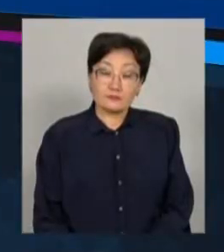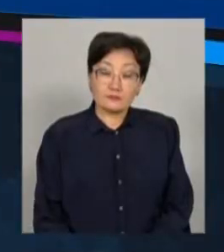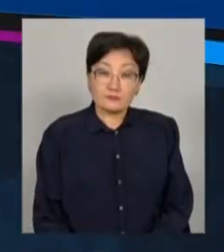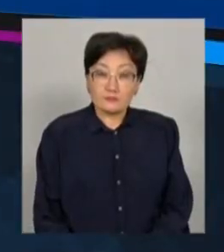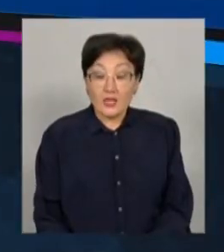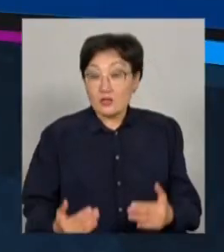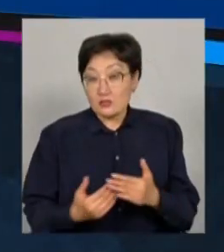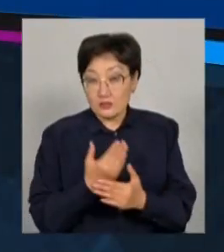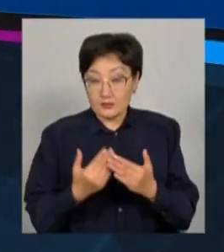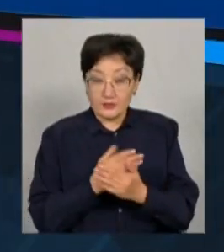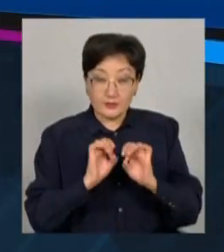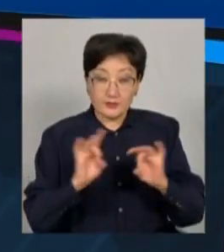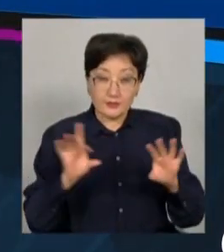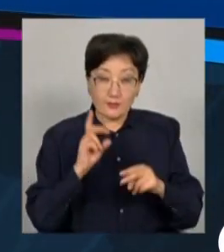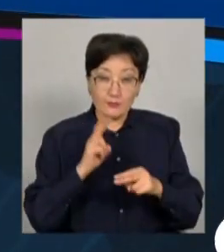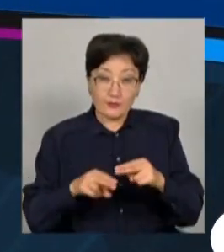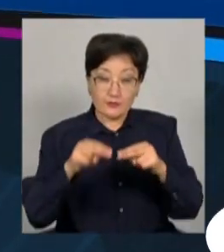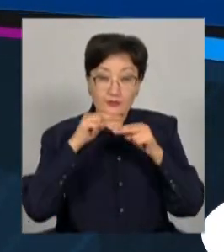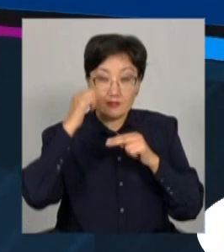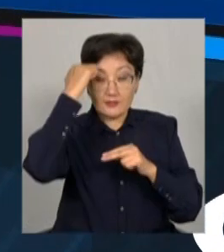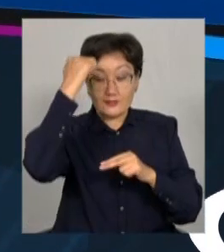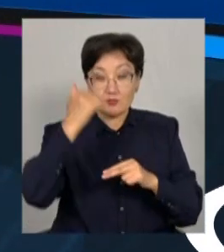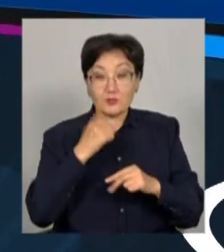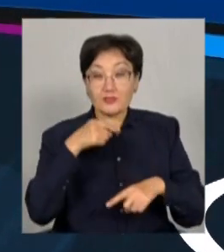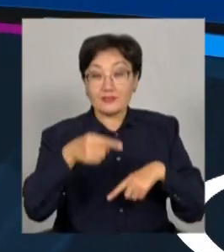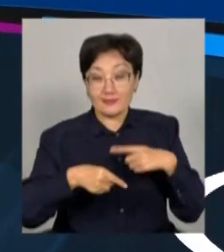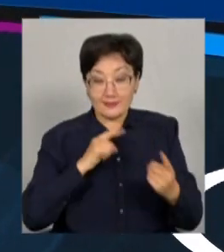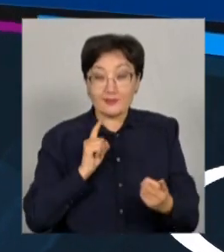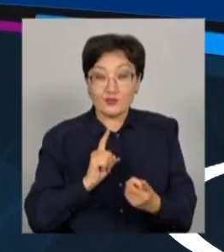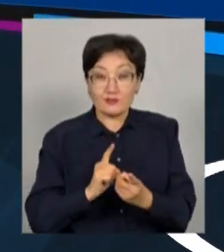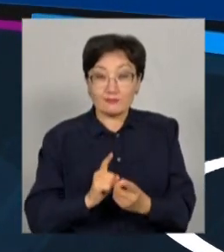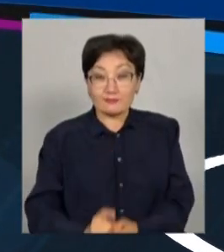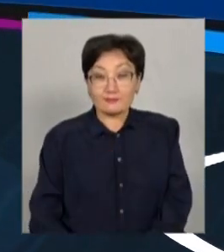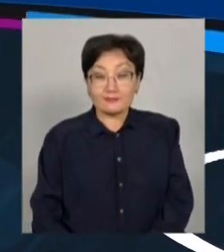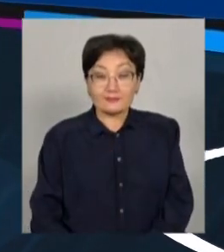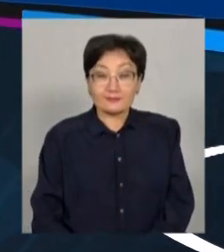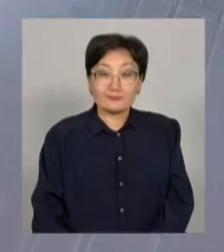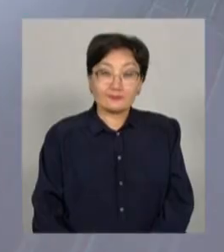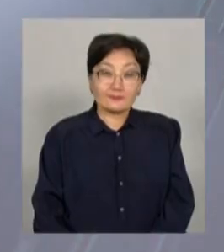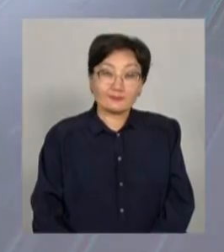Әзірге айтарымыз осы. Сағат 19:00-де қорытынды жаңалықтарда жүздескенше.